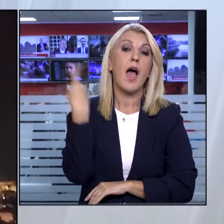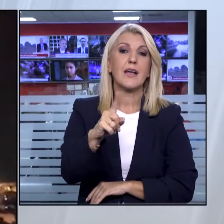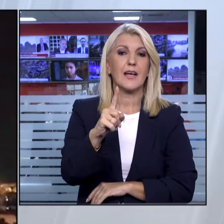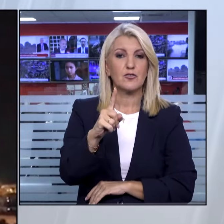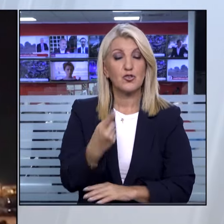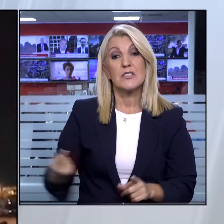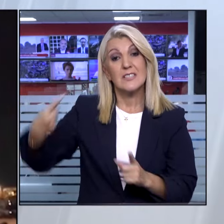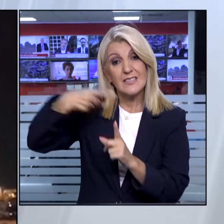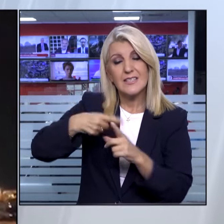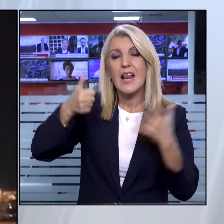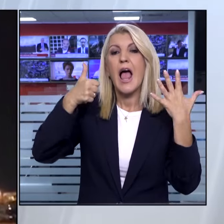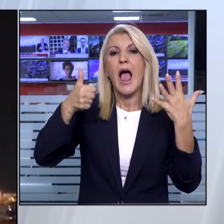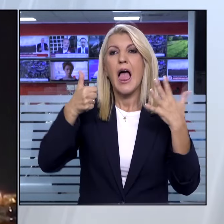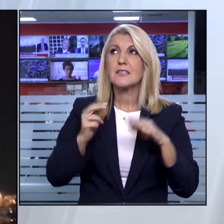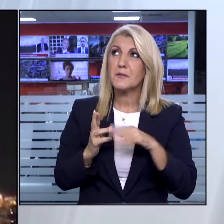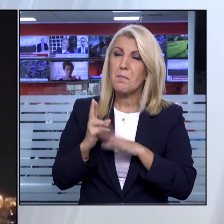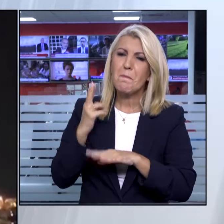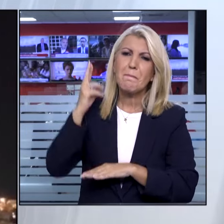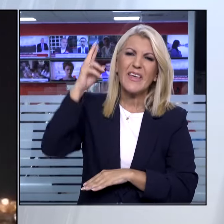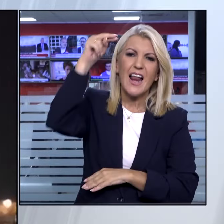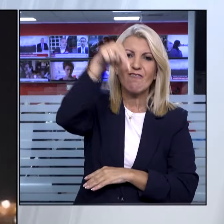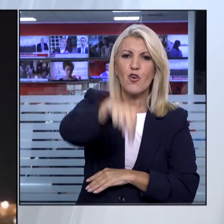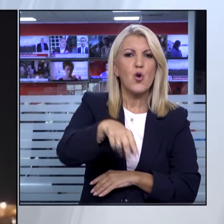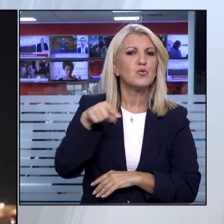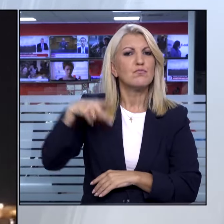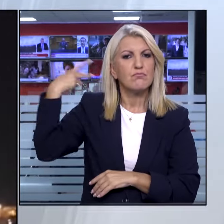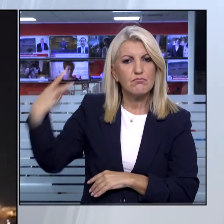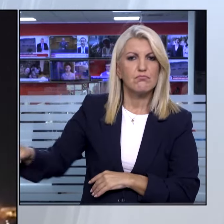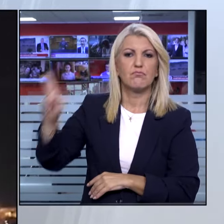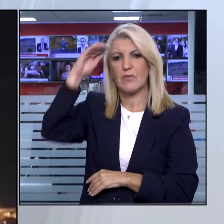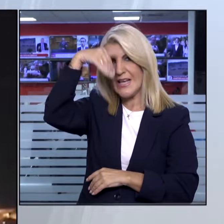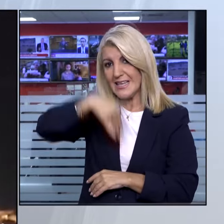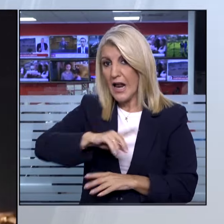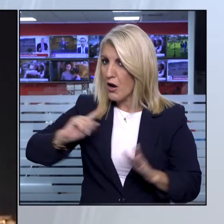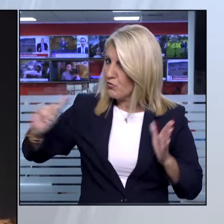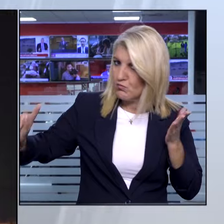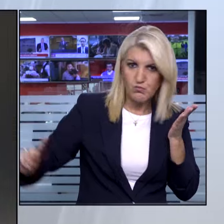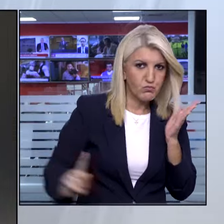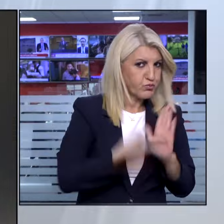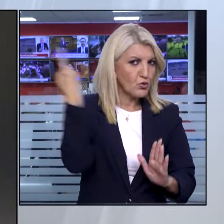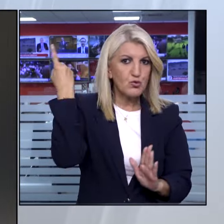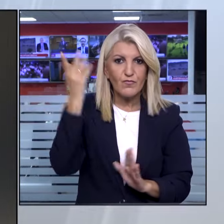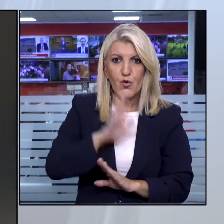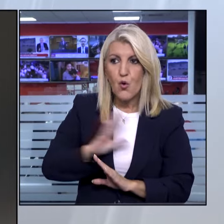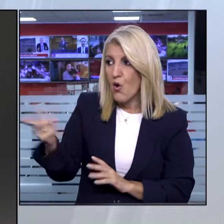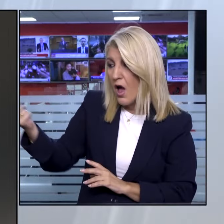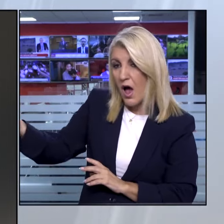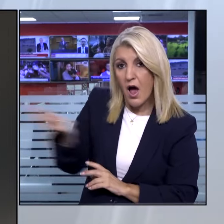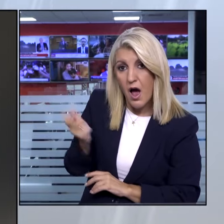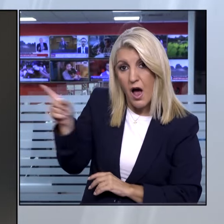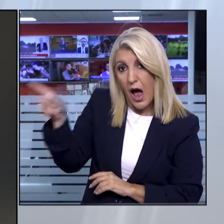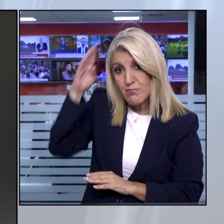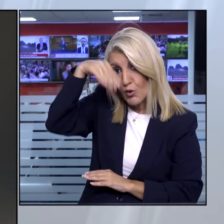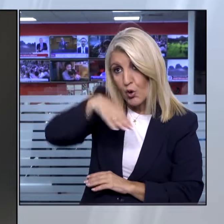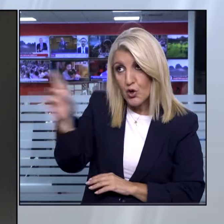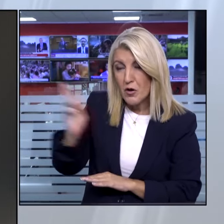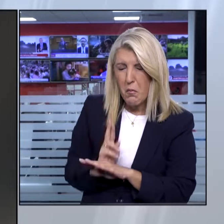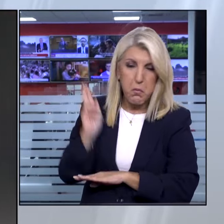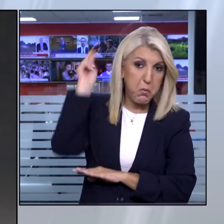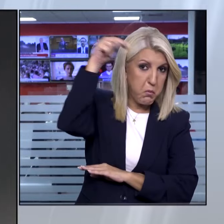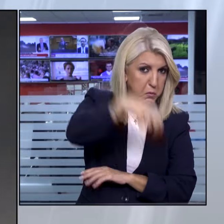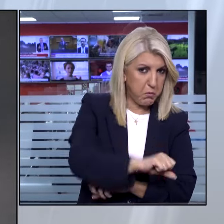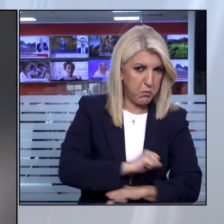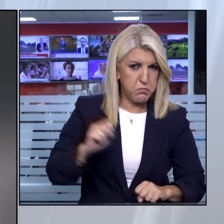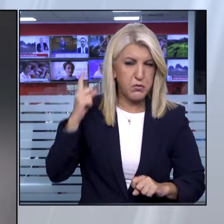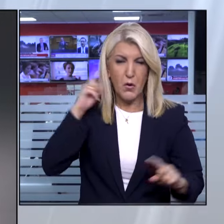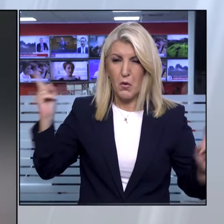ιρανικούς πυράβλους Φάτζρ, για πρώτη φορά από την έναρξη του πολέμου με το Ισραήλ. Οι σιρήνες ηχούσαν καθ' όλη